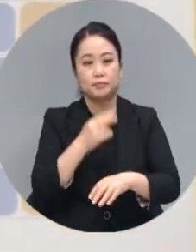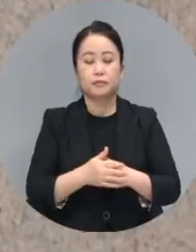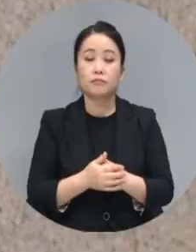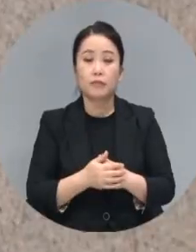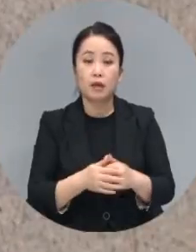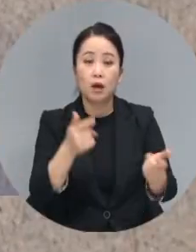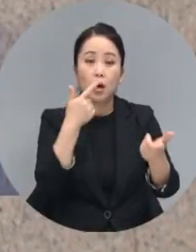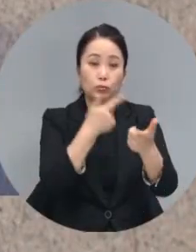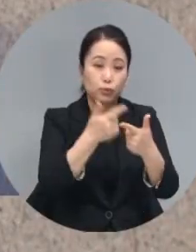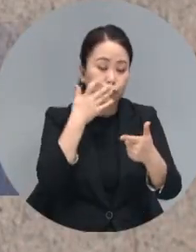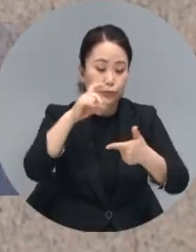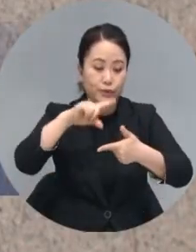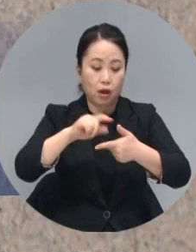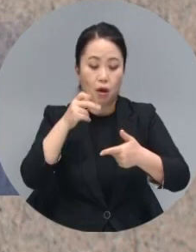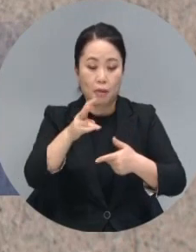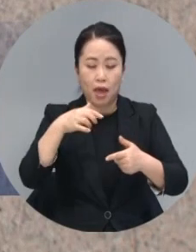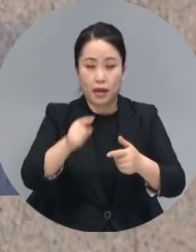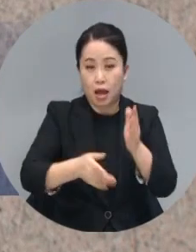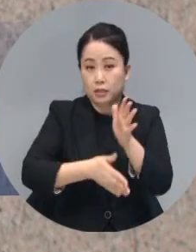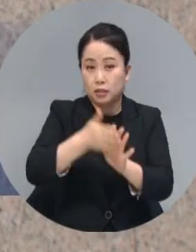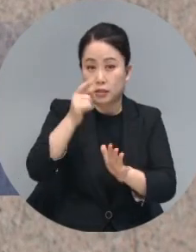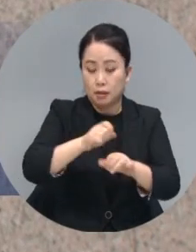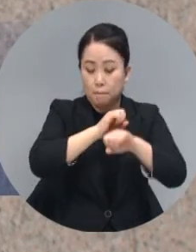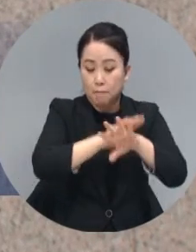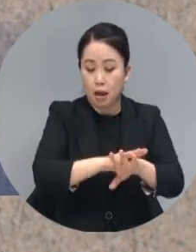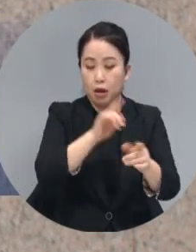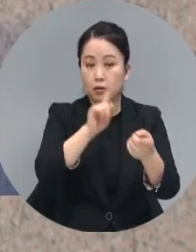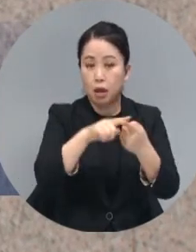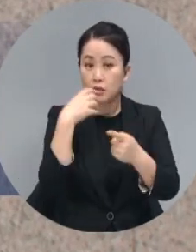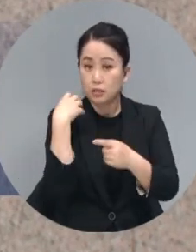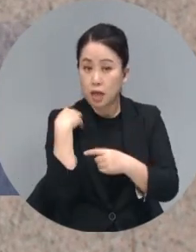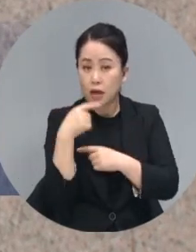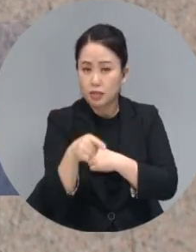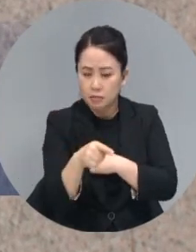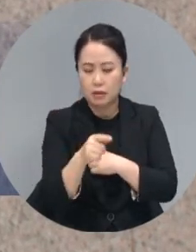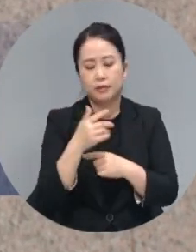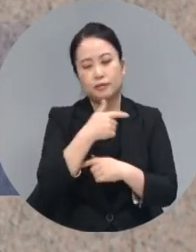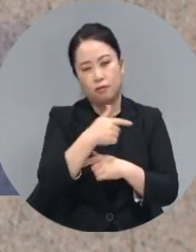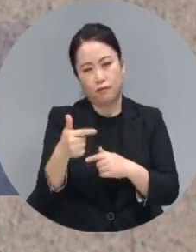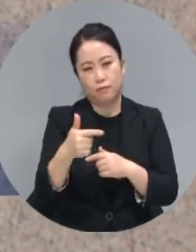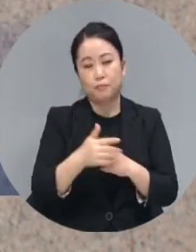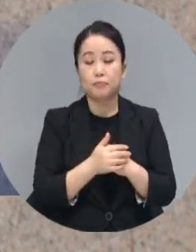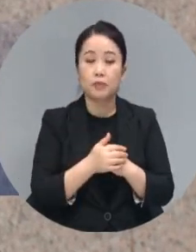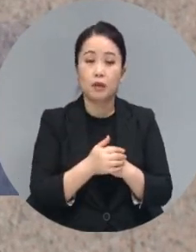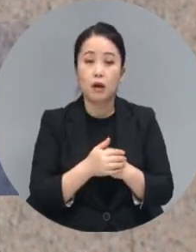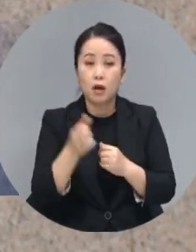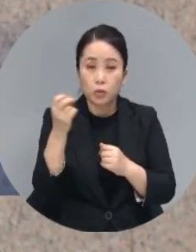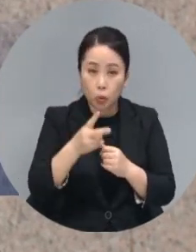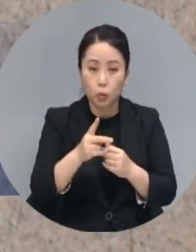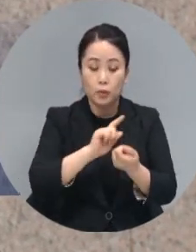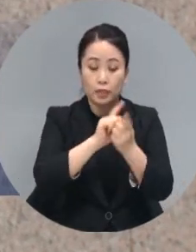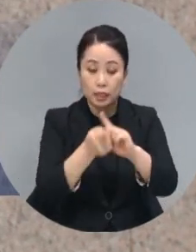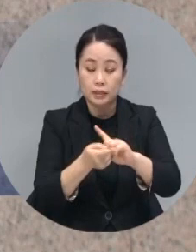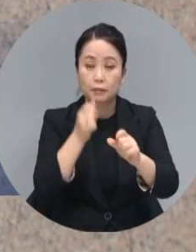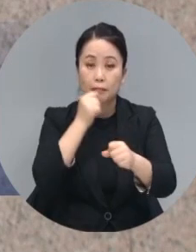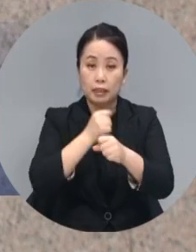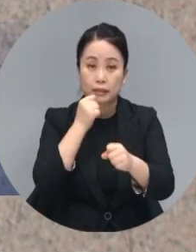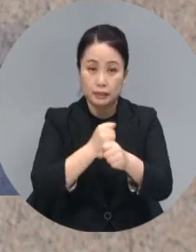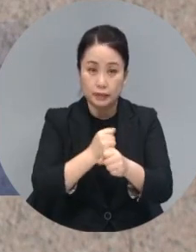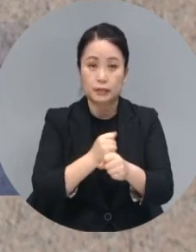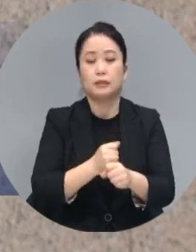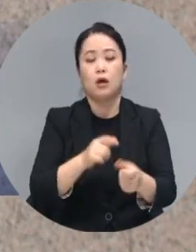메가시티의 좌초에 대한 책임, 이런 부분에 대한 정치적인 부담이 상당히 큰 것으로 보이고요. 또 대체제로 만들어진